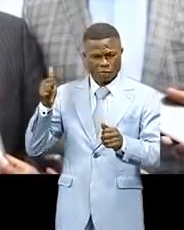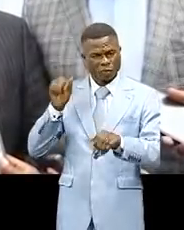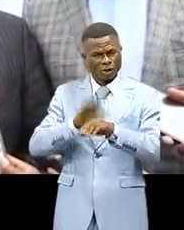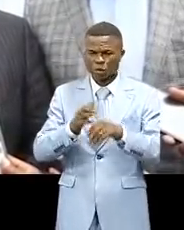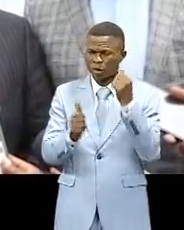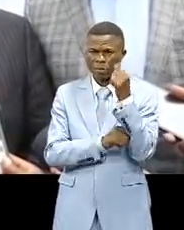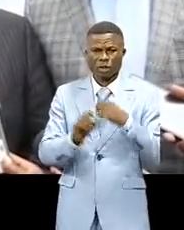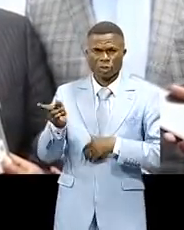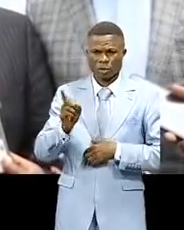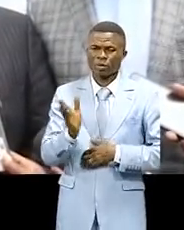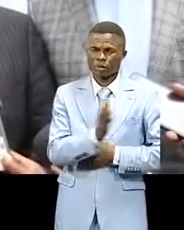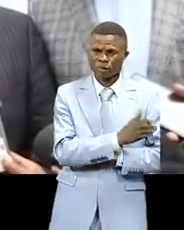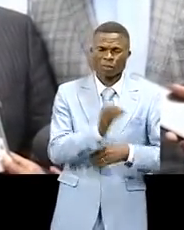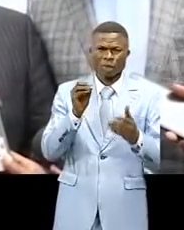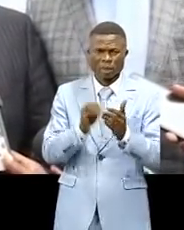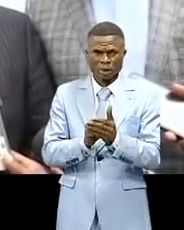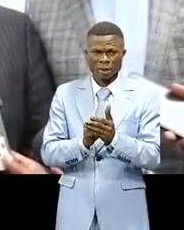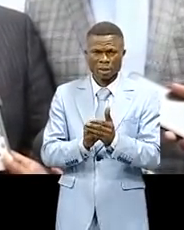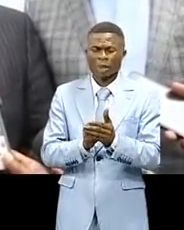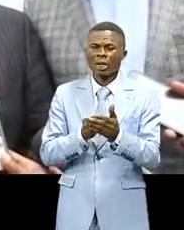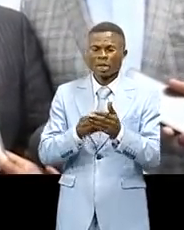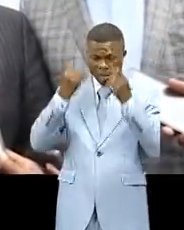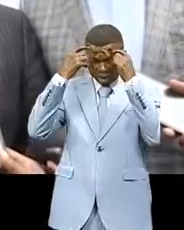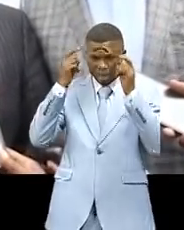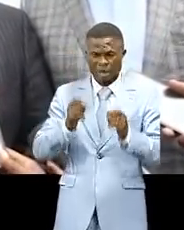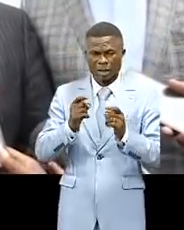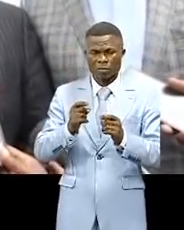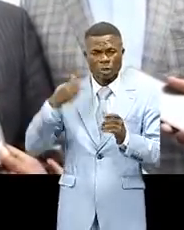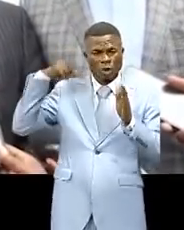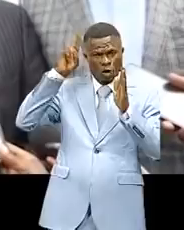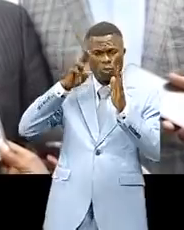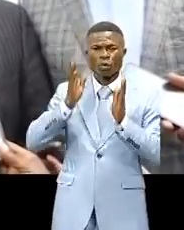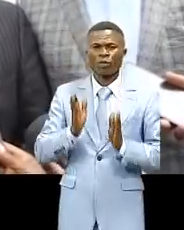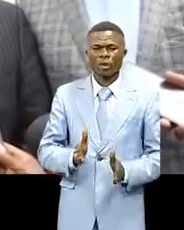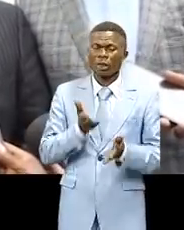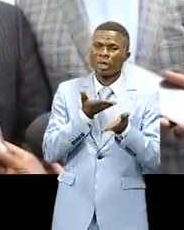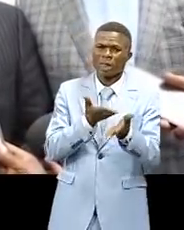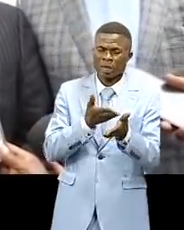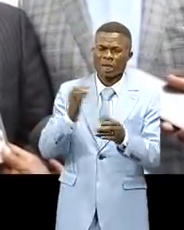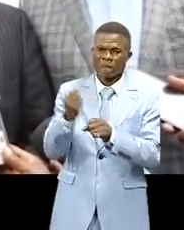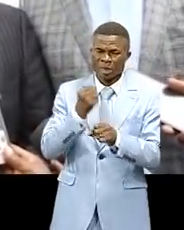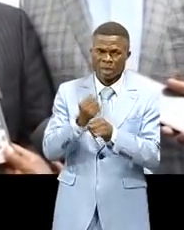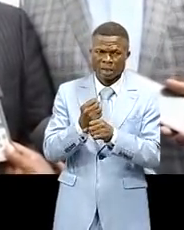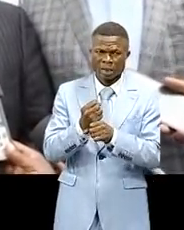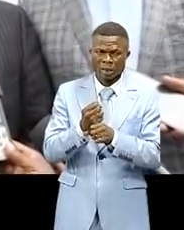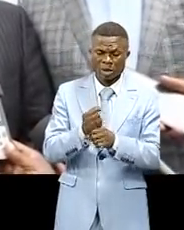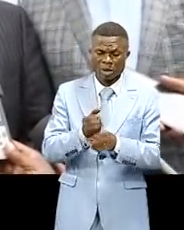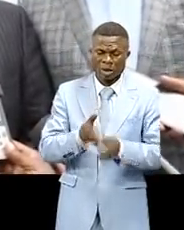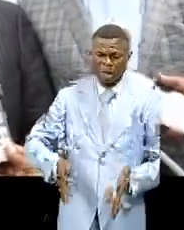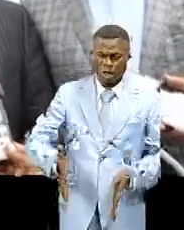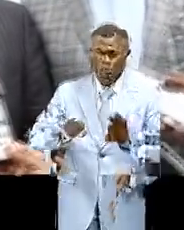nous avons aussi levé l'option au niveau du gouvernement dd les actions locales dégager la route comme